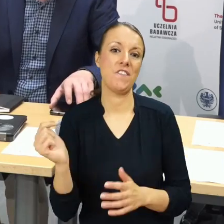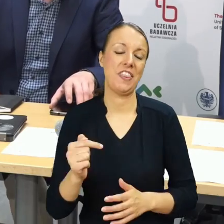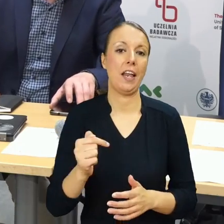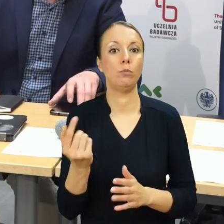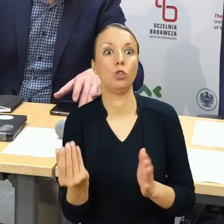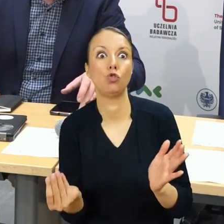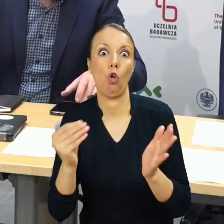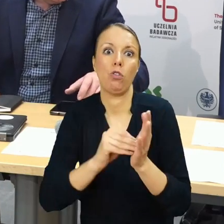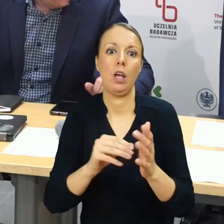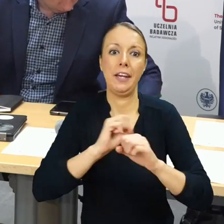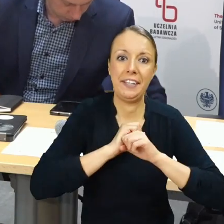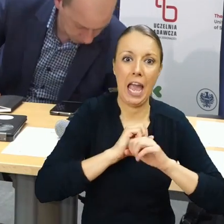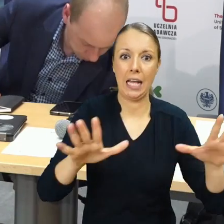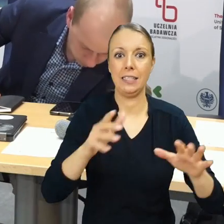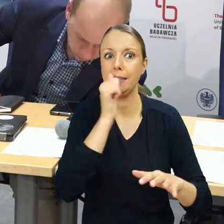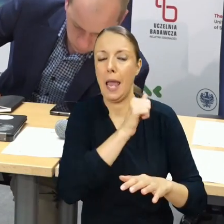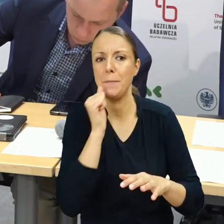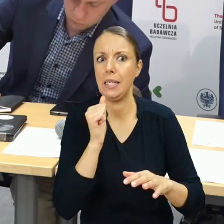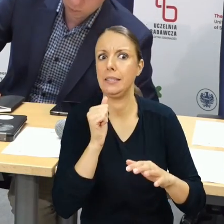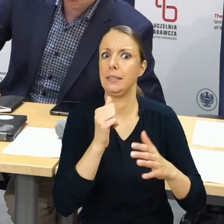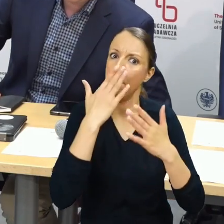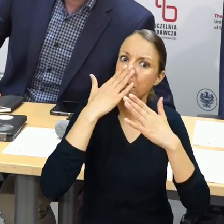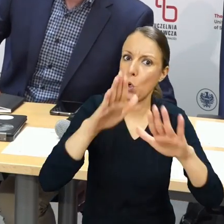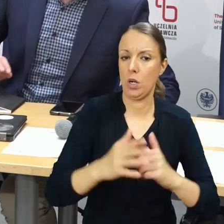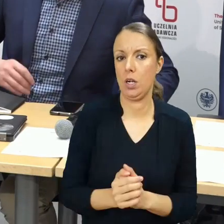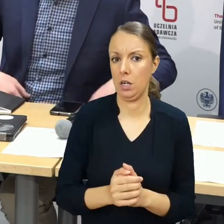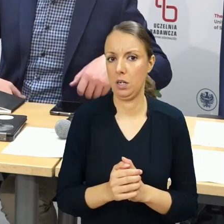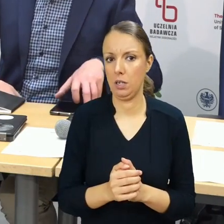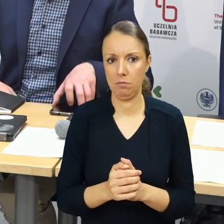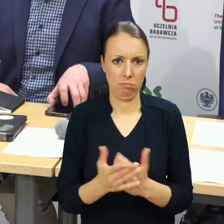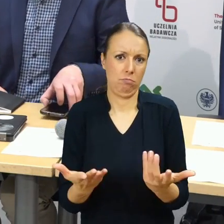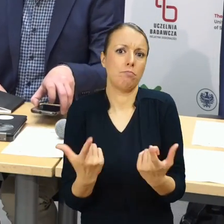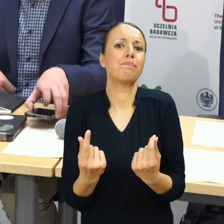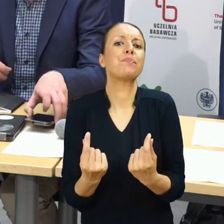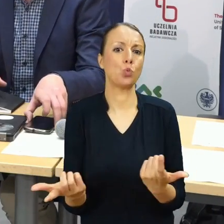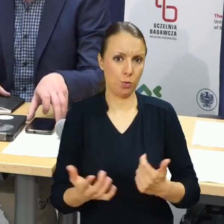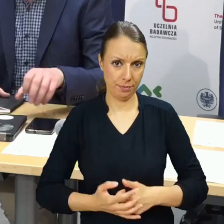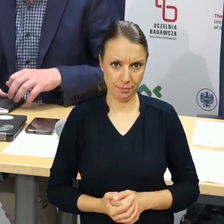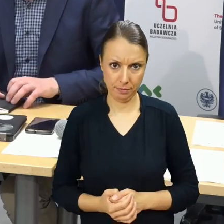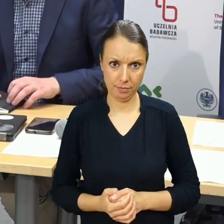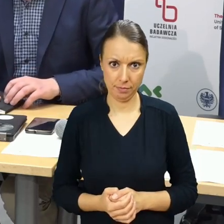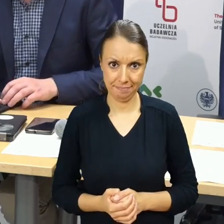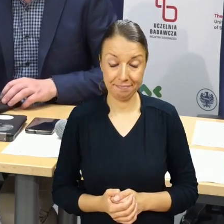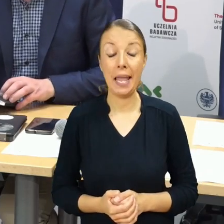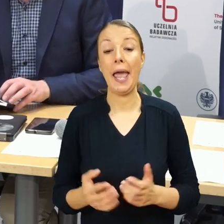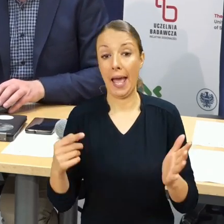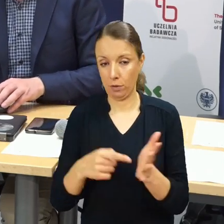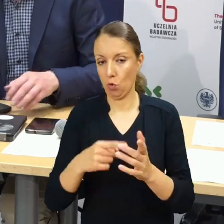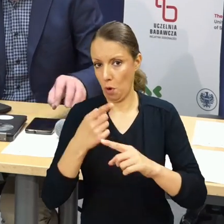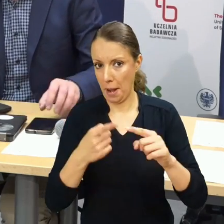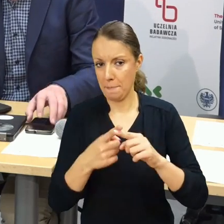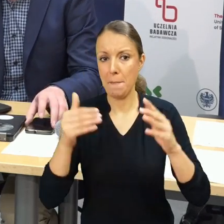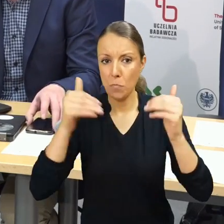transparentność i to jest zjawisko, które da się wyłowić w systemach, gdzie podział